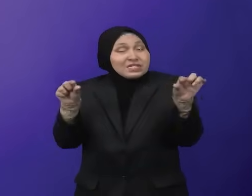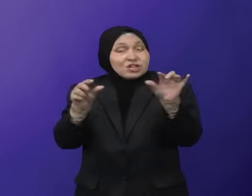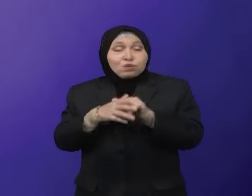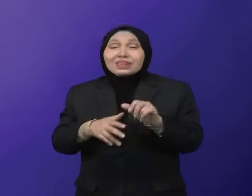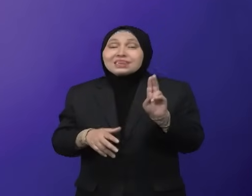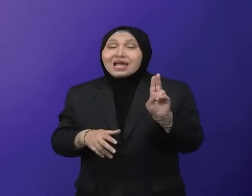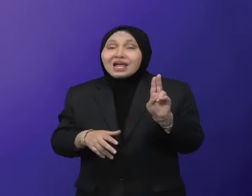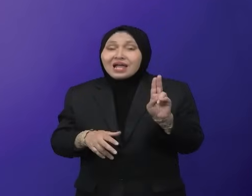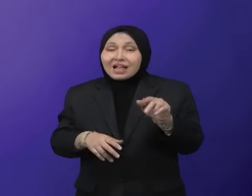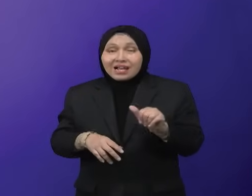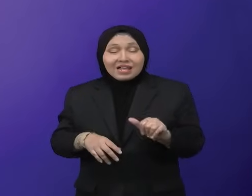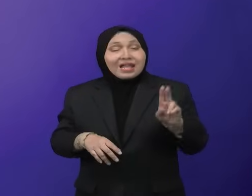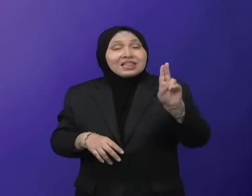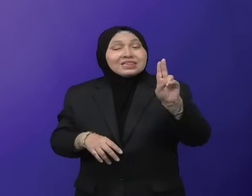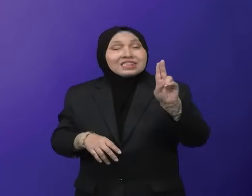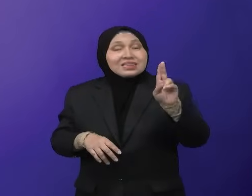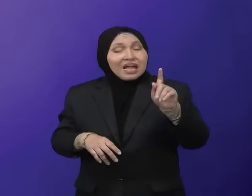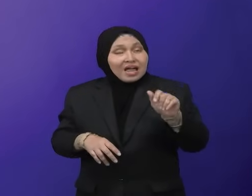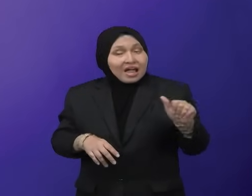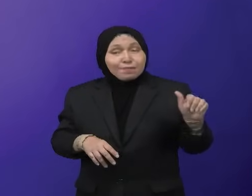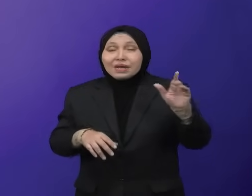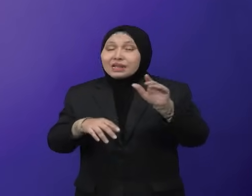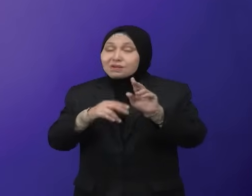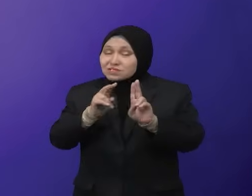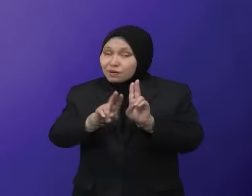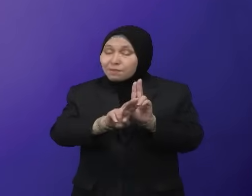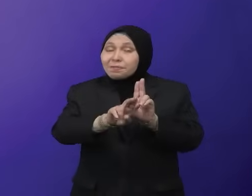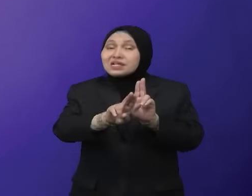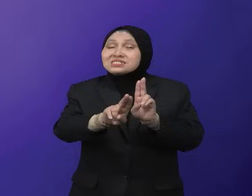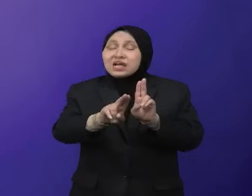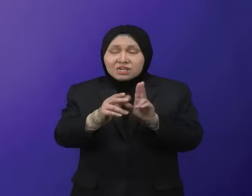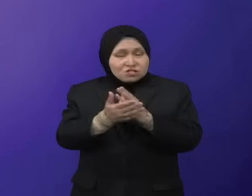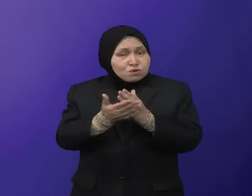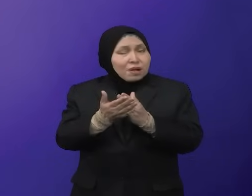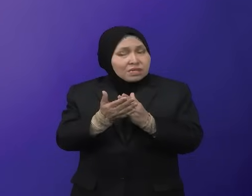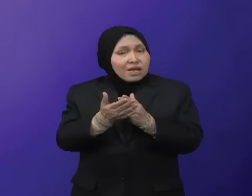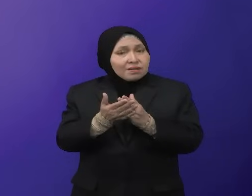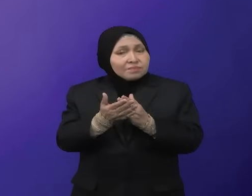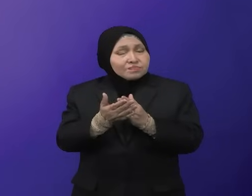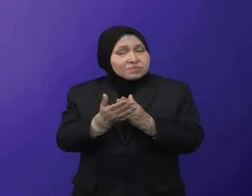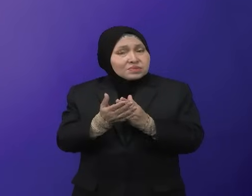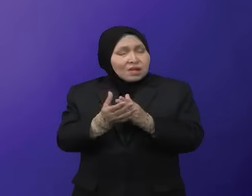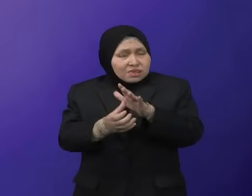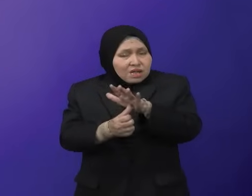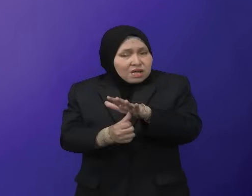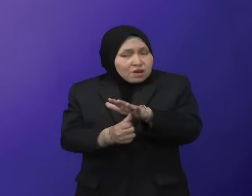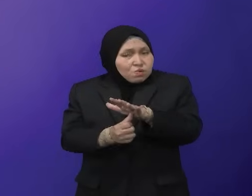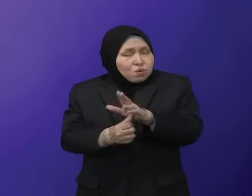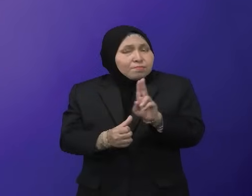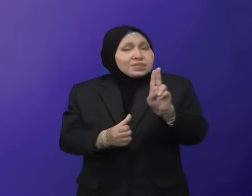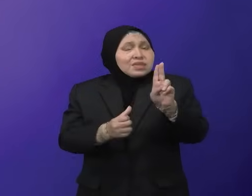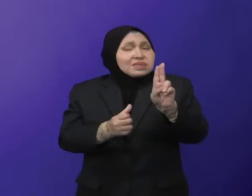Ta. Bila ta yang berbaris di hadapan, ada sebahagian juga menekan huruf ta